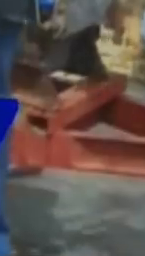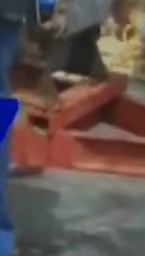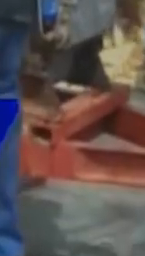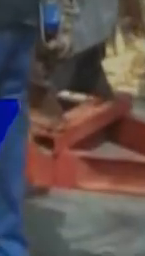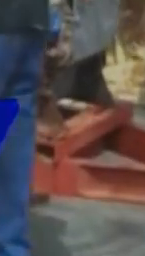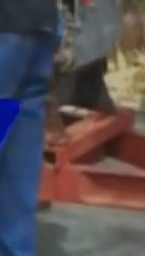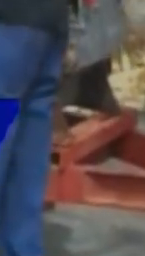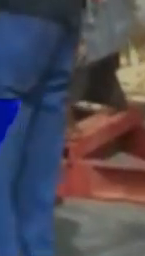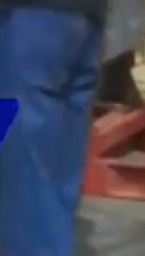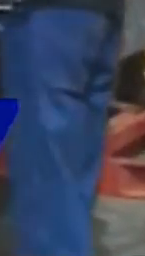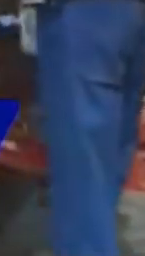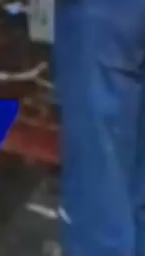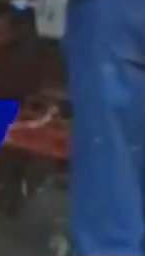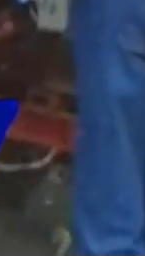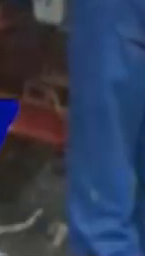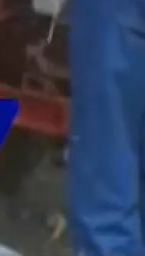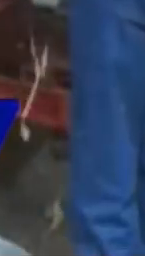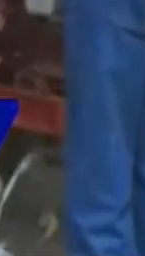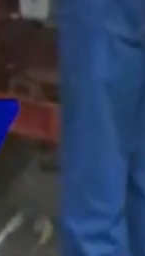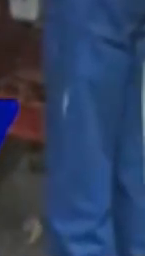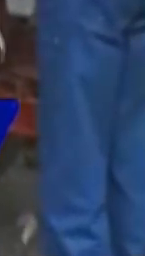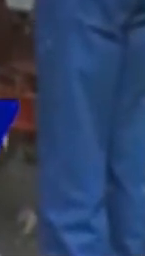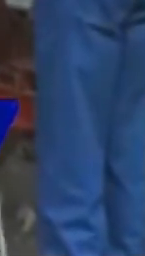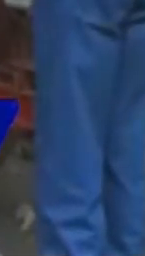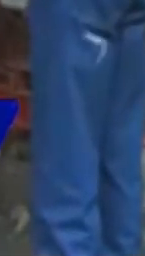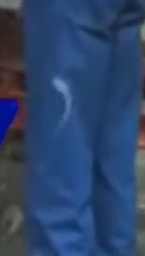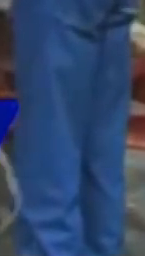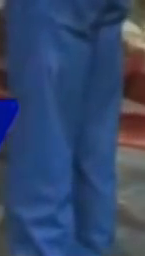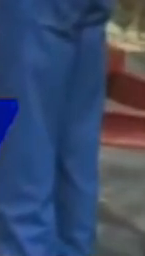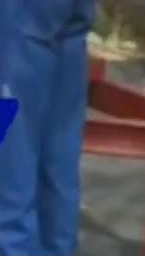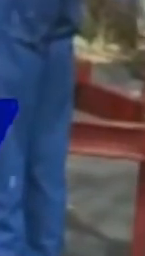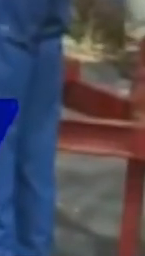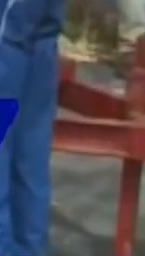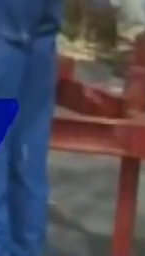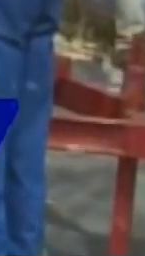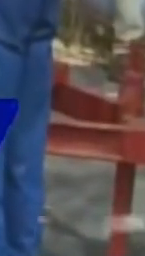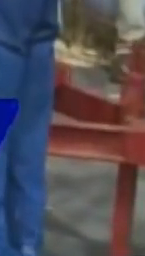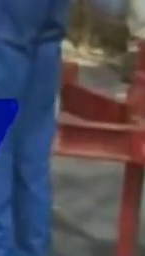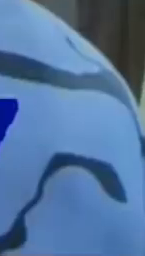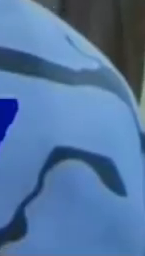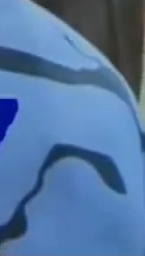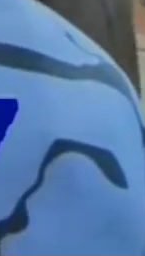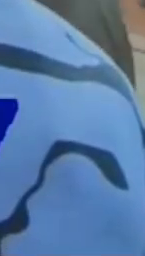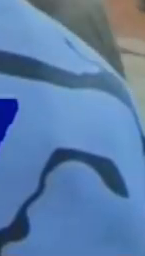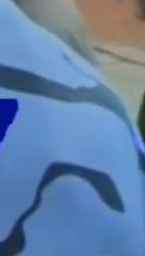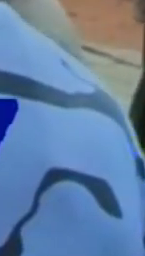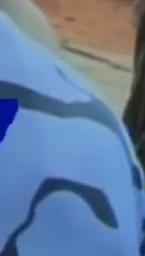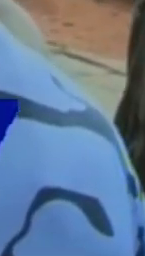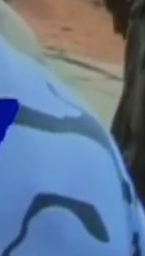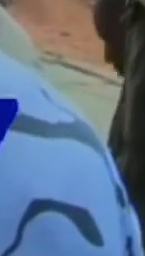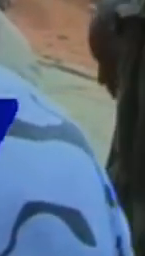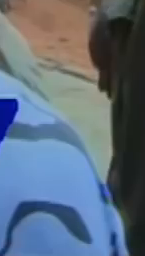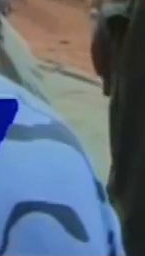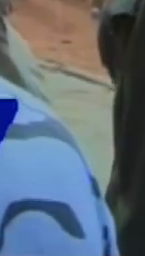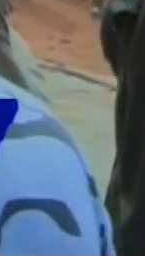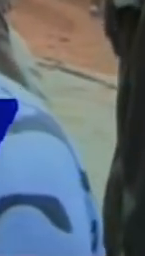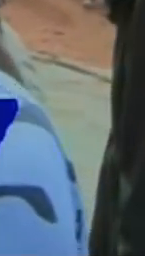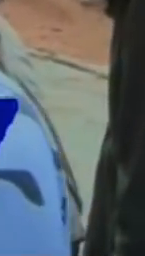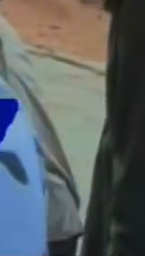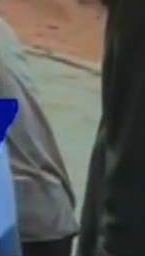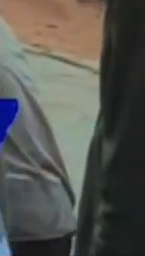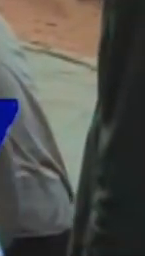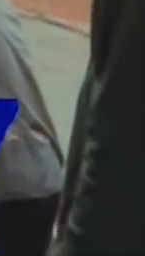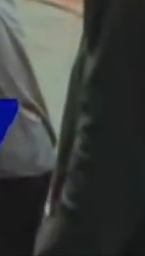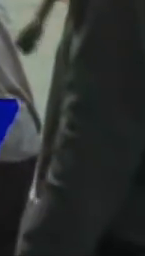producteurs de récolter dans de meilleures conditions. Les moissonneuses et les égreneuses multiformes ont été présentées aux acteurs